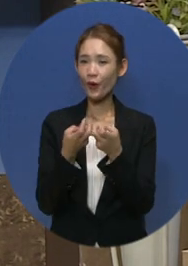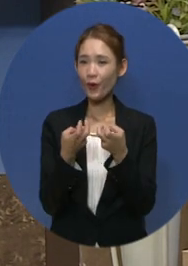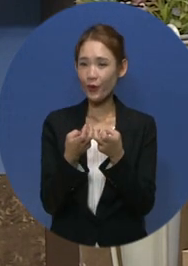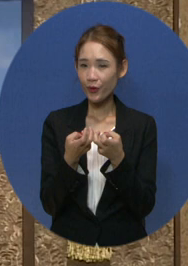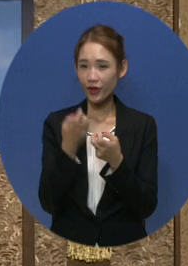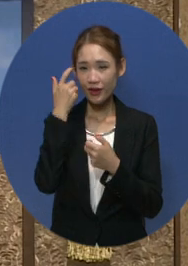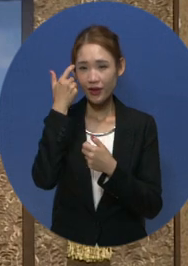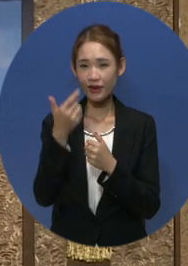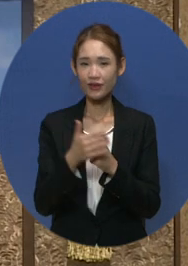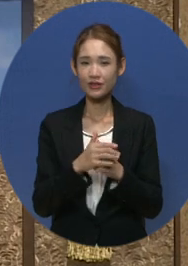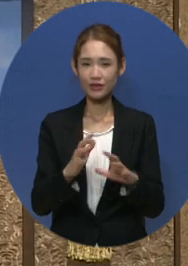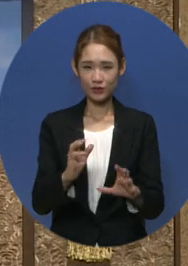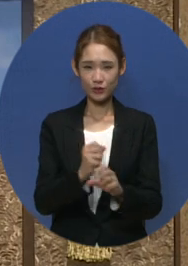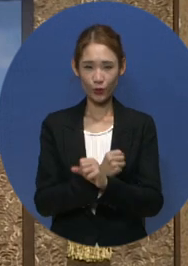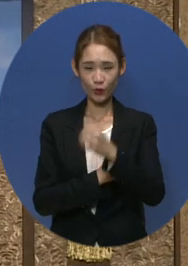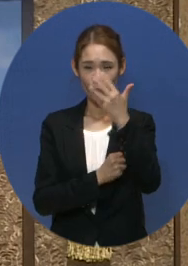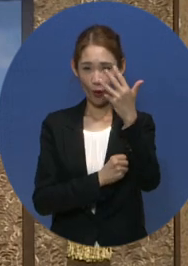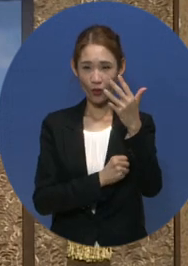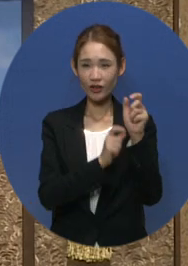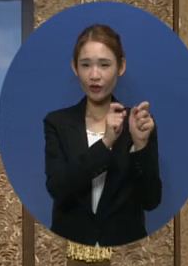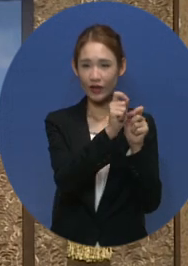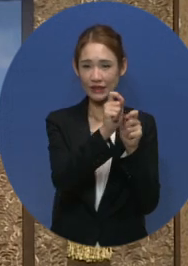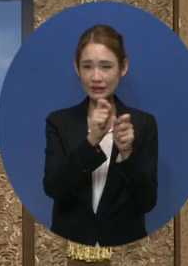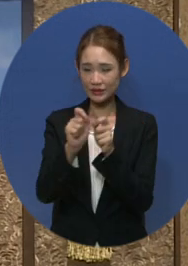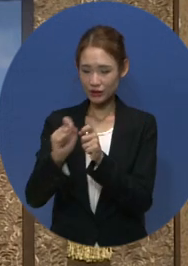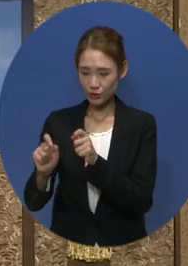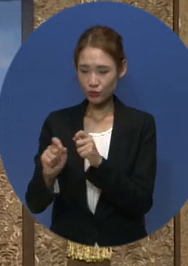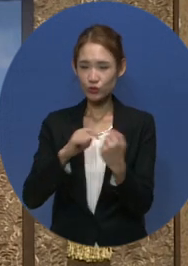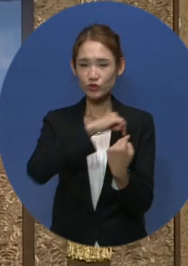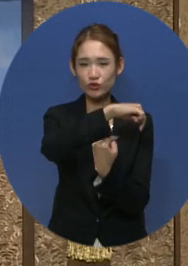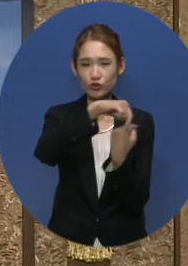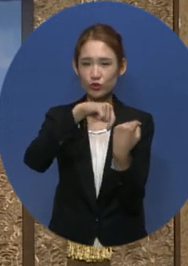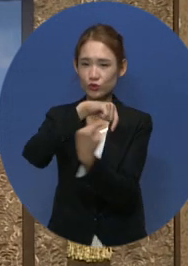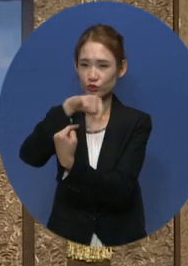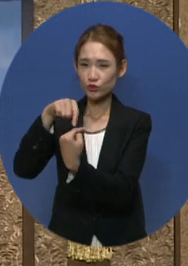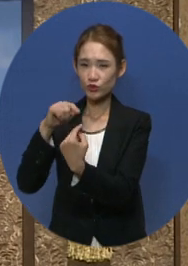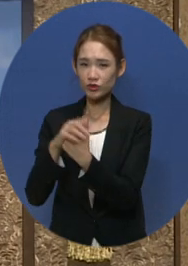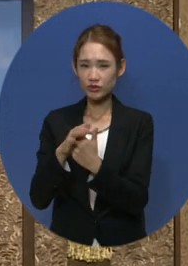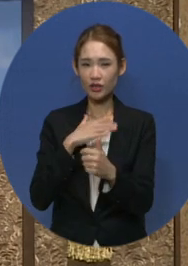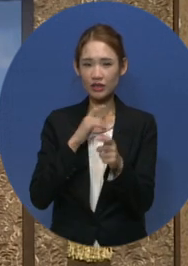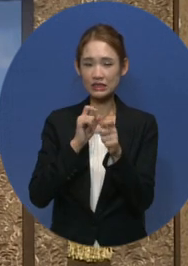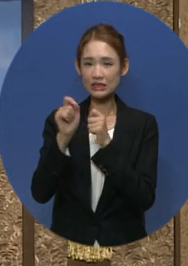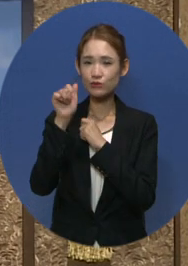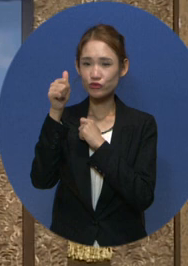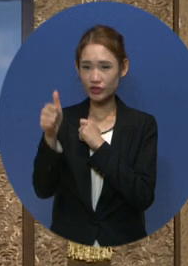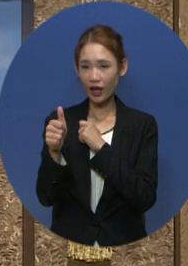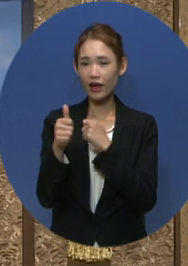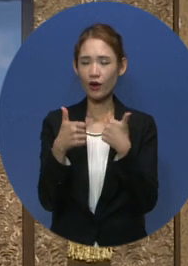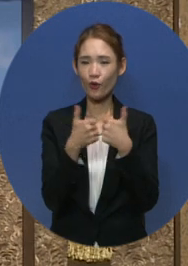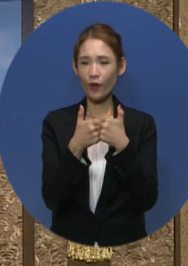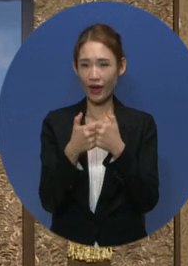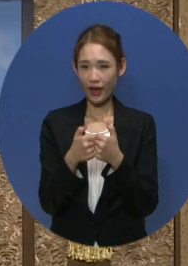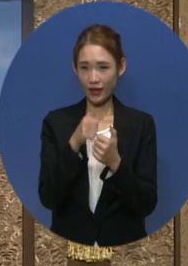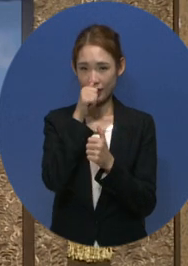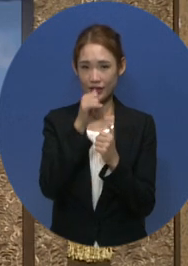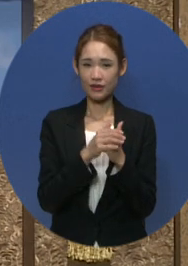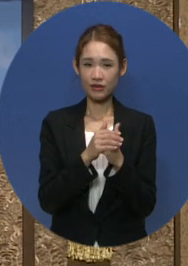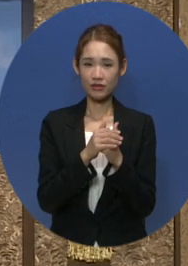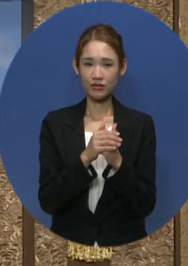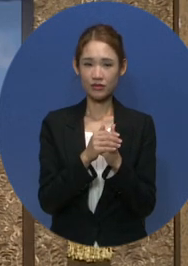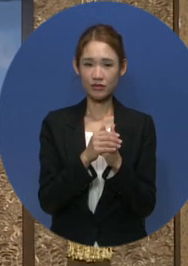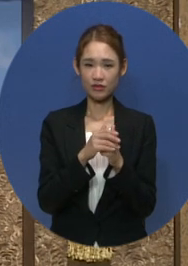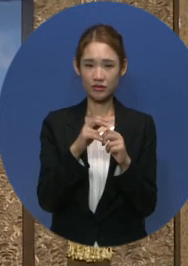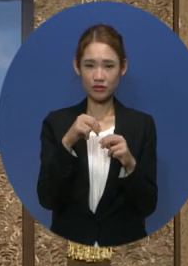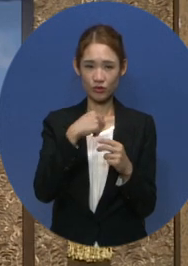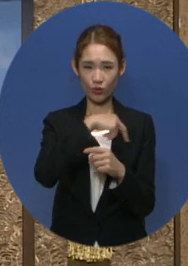있나요? 저희가 8개 지부를 지금 현재 운영 중에 있는데요. 네. 저희가 이제 지부장 회의가 있어요. 예. 이제 돌아가면서